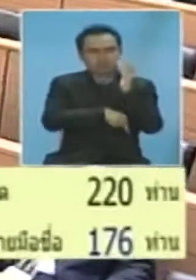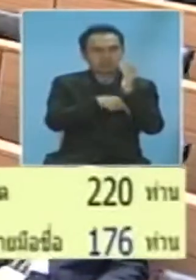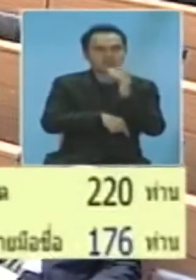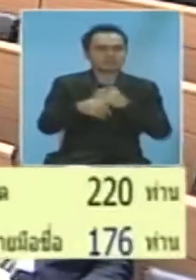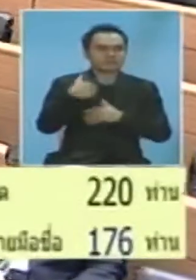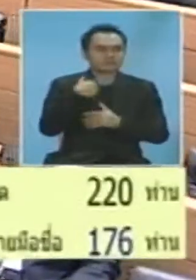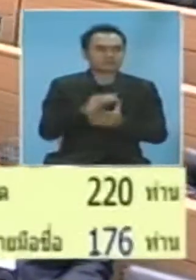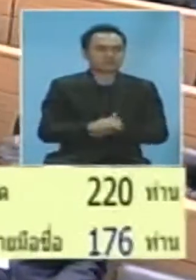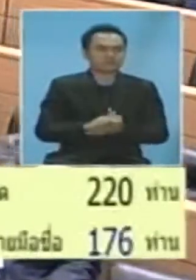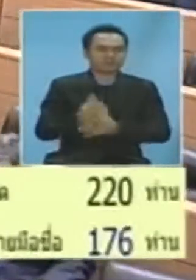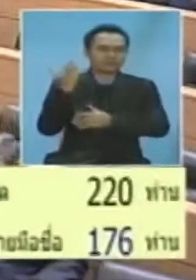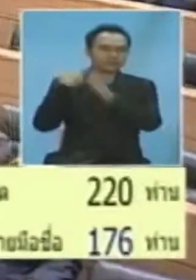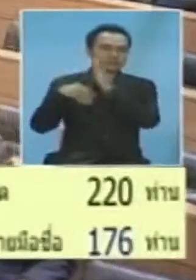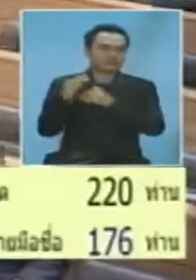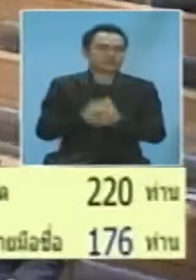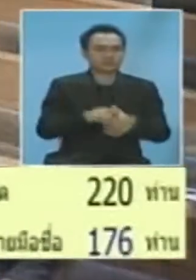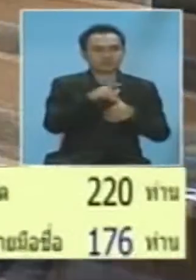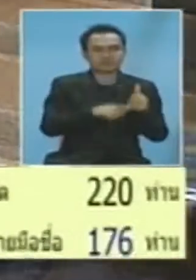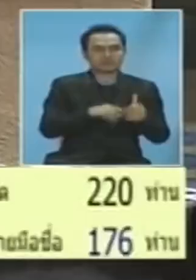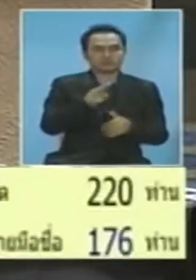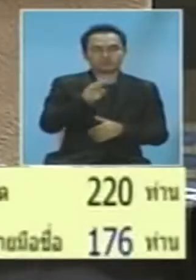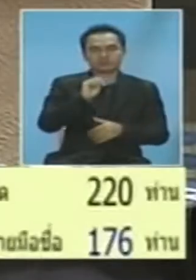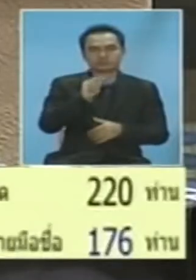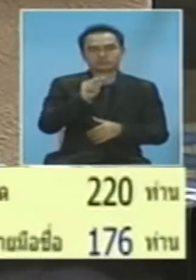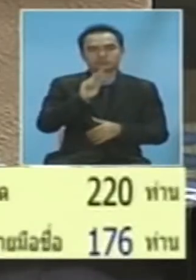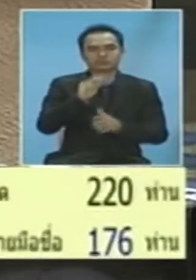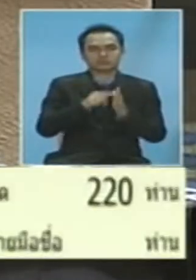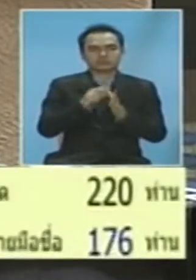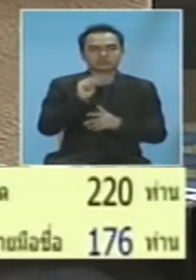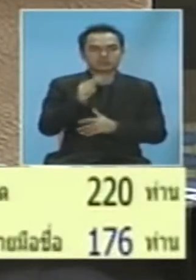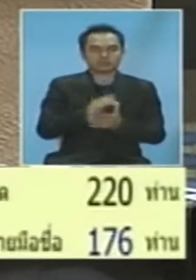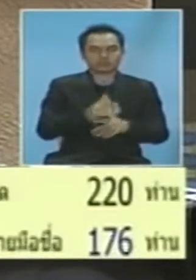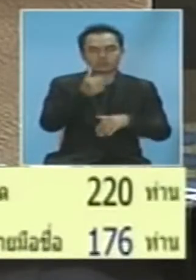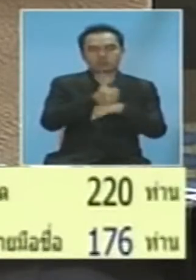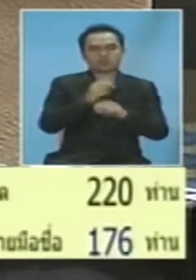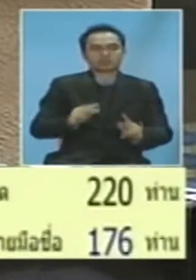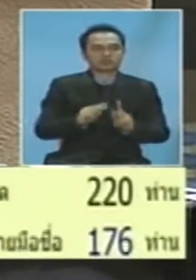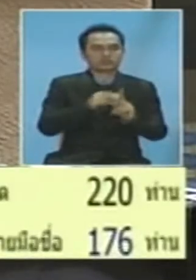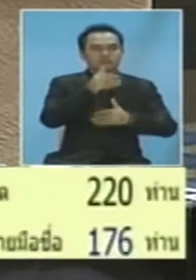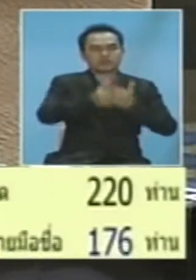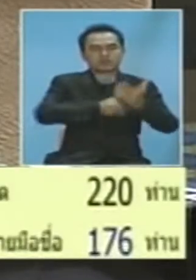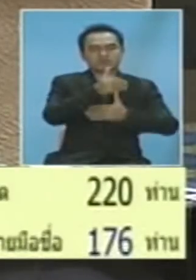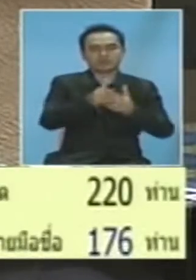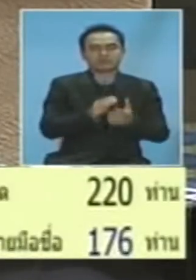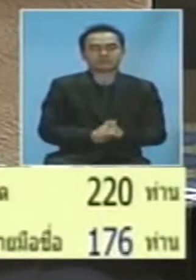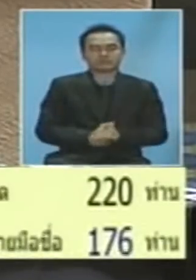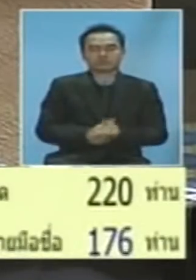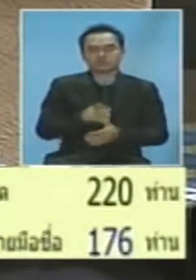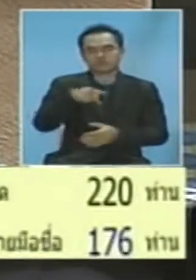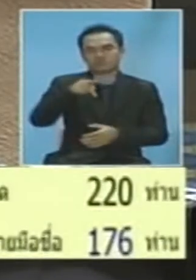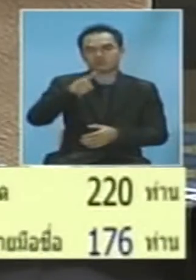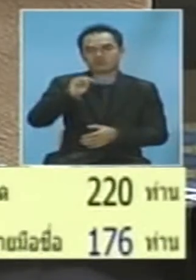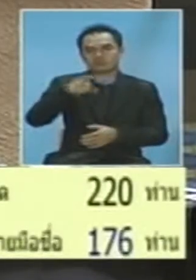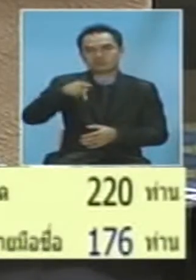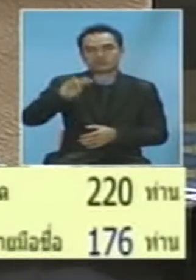สมัยคุณบุญทรงเตริยาภิรมย์รัฐมนตรีว่าการกระทรวงพาณิชย์และคุณภูมิสารผล